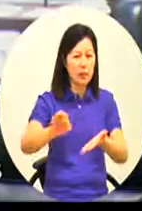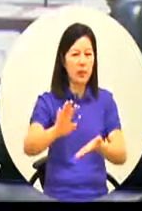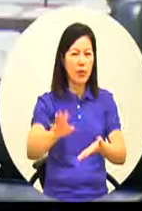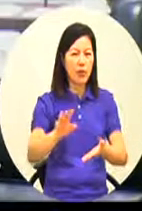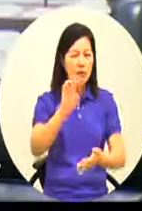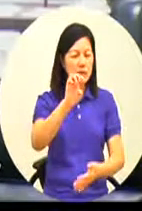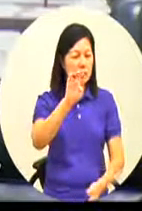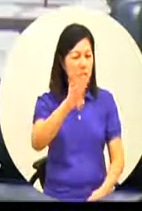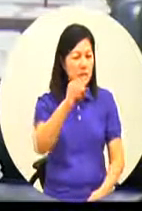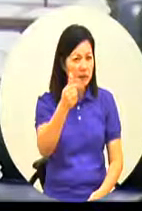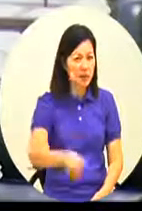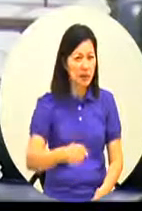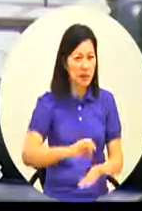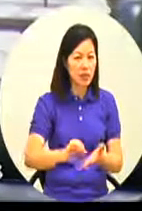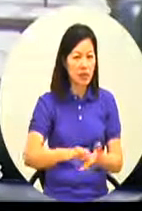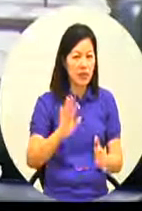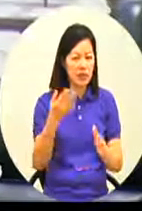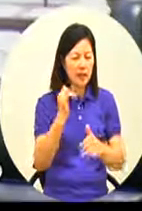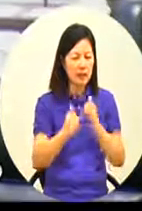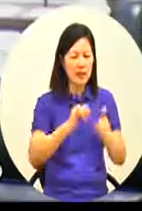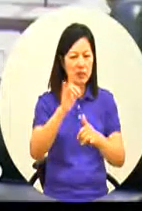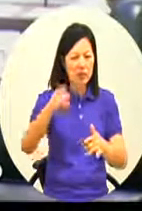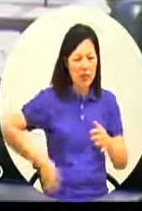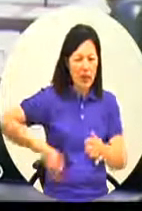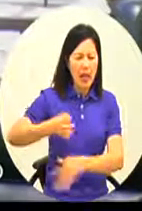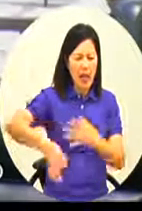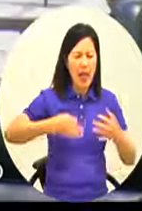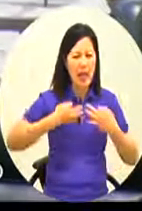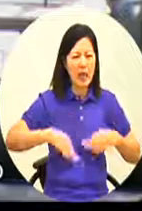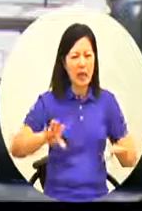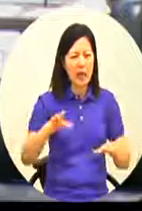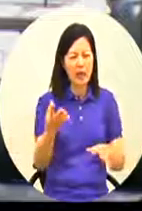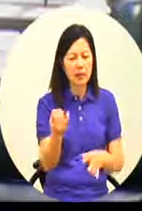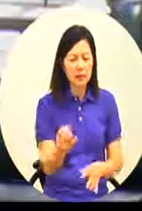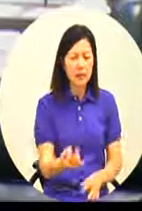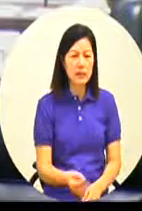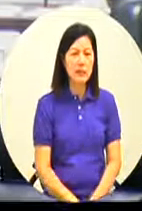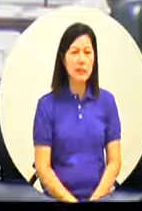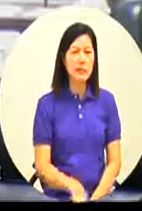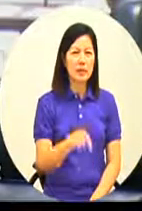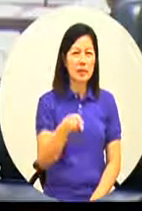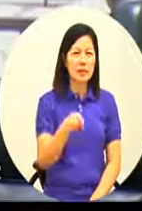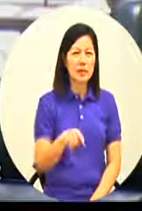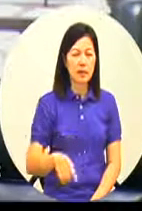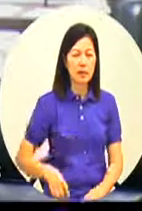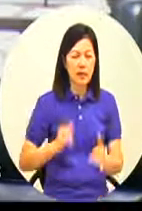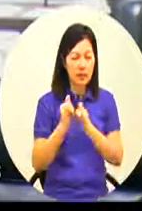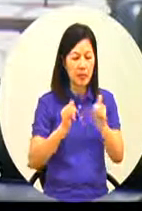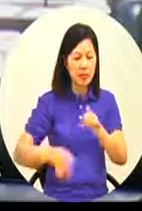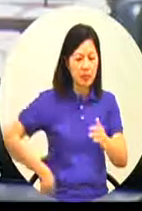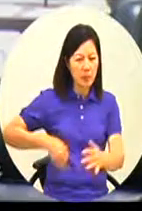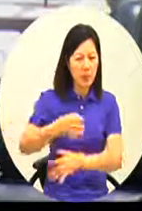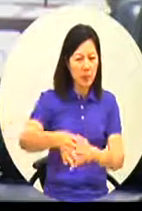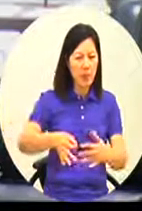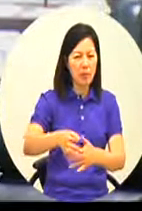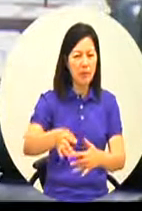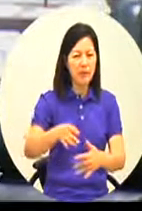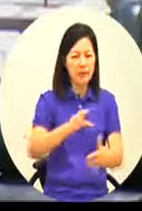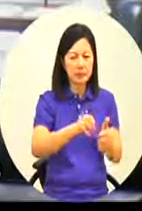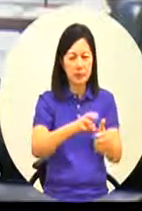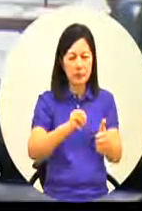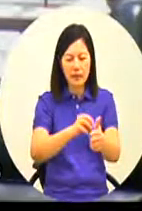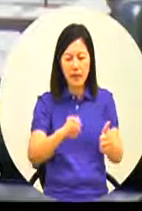44亿可以用，但是人民的荷包里面少了多少钱啊？这种从人民的口袋里面掏钱的动作，其实是